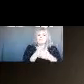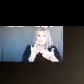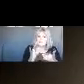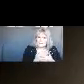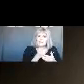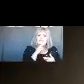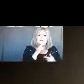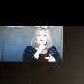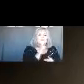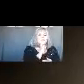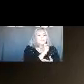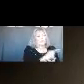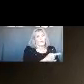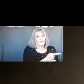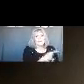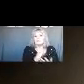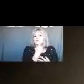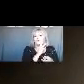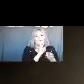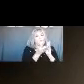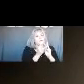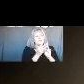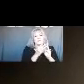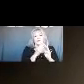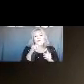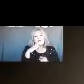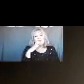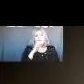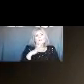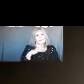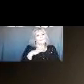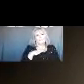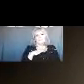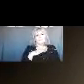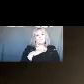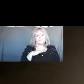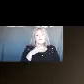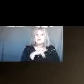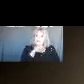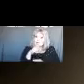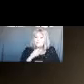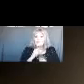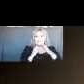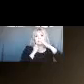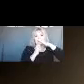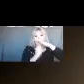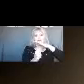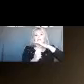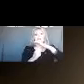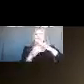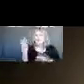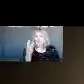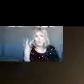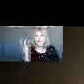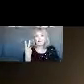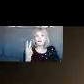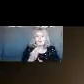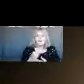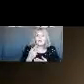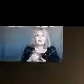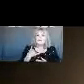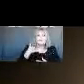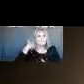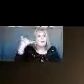maklik opvang. So dis hoekom ons Telegram gebruik en nie net WhatsApp nie. As jy enige navrae het oor Telegram, laat weet ons, gesels met